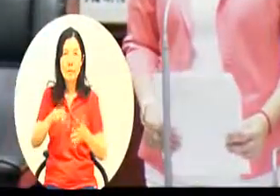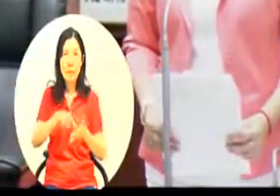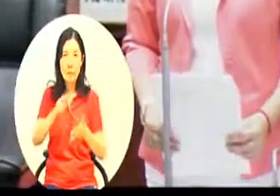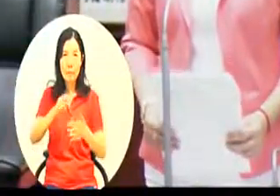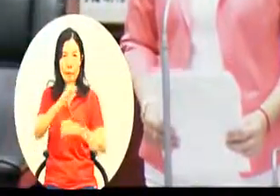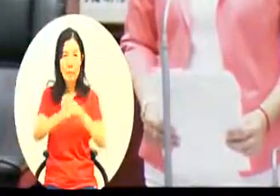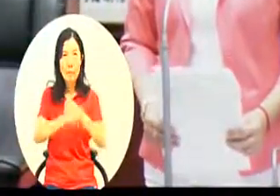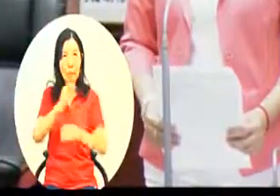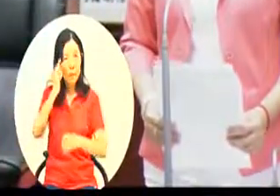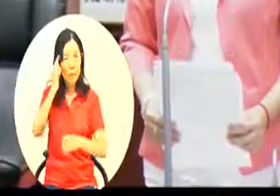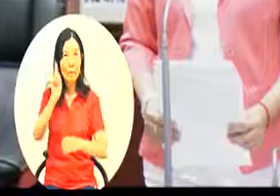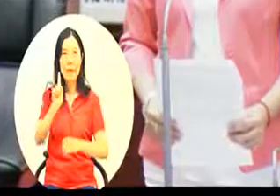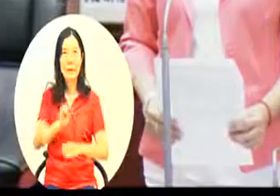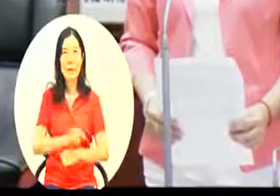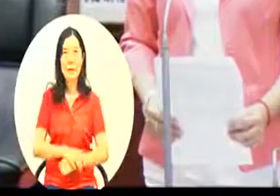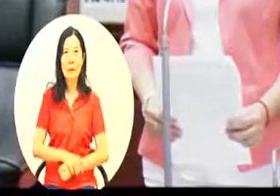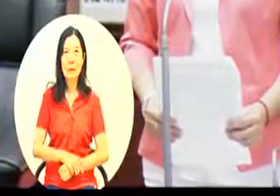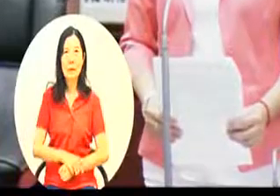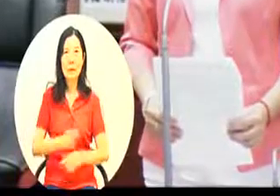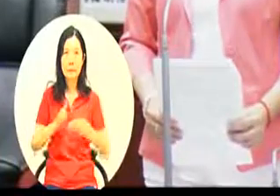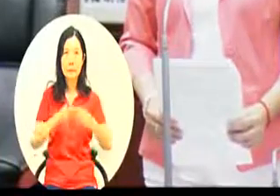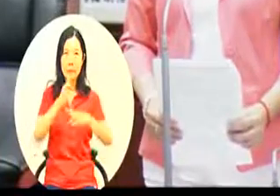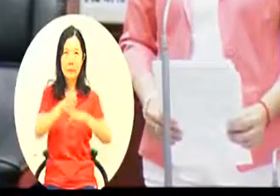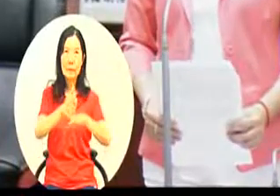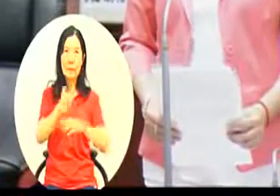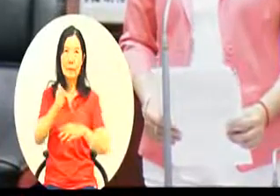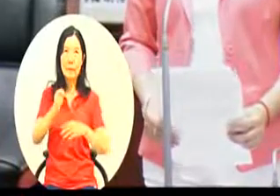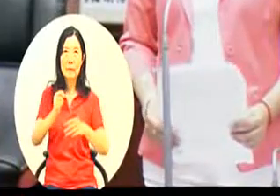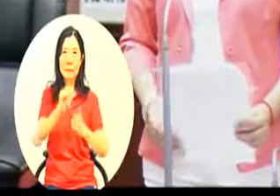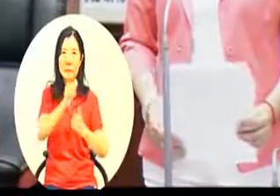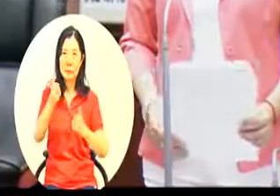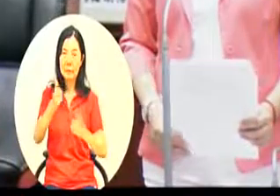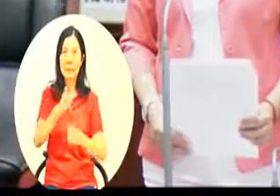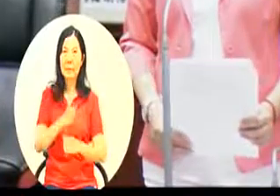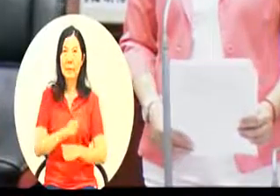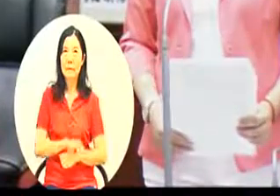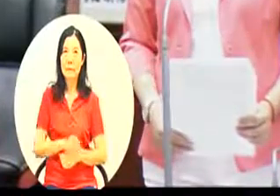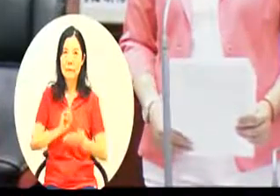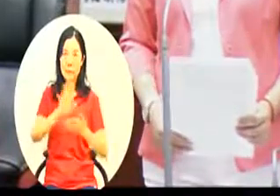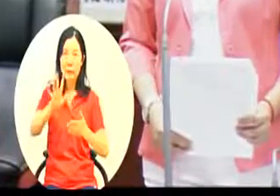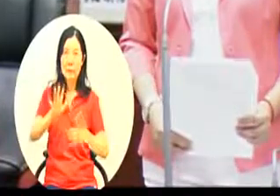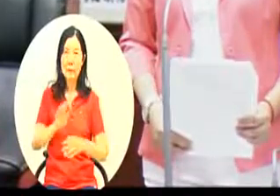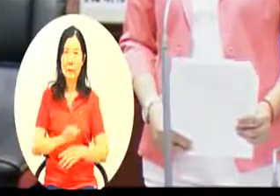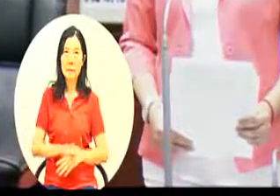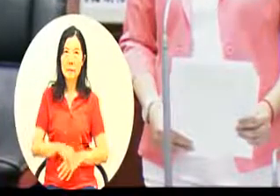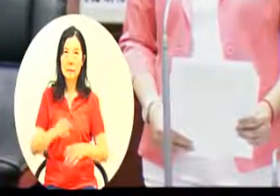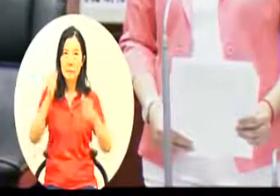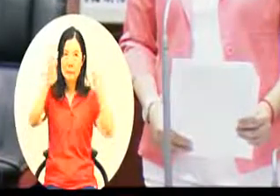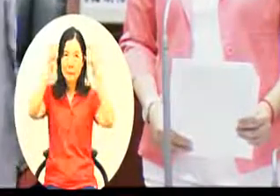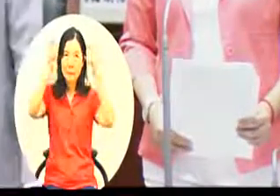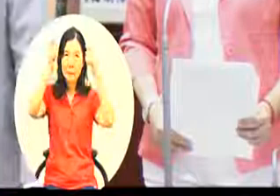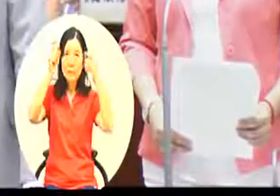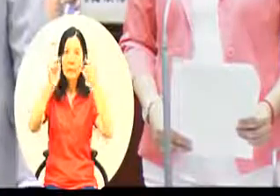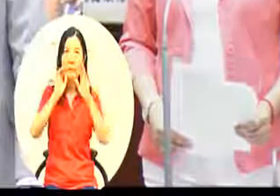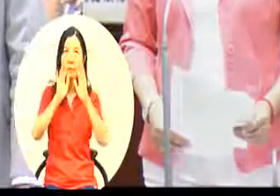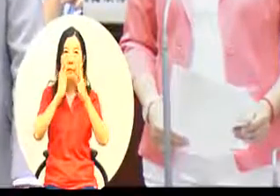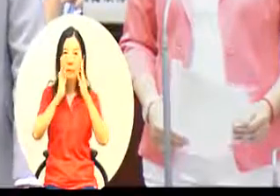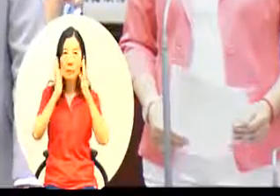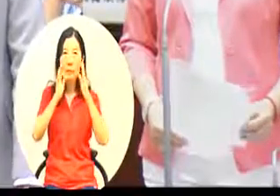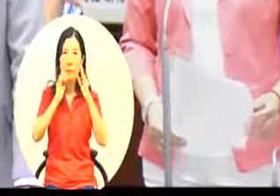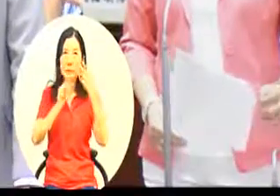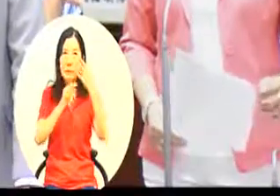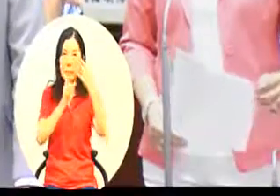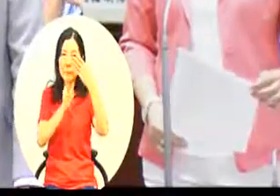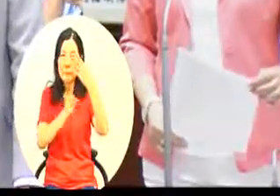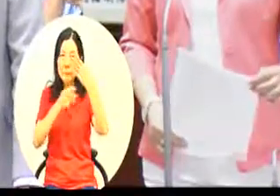法。 主席，也谢谢议员这边。好，我报告一下，其实我们高雄款脸书在4月7日